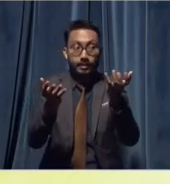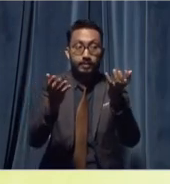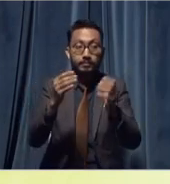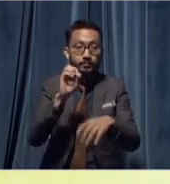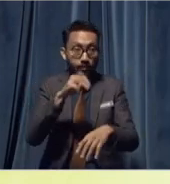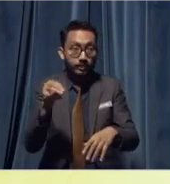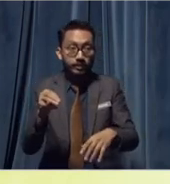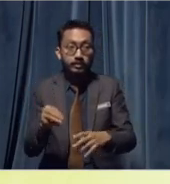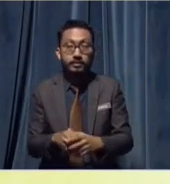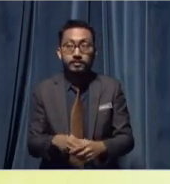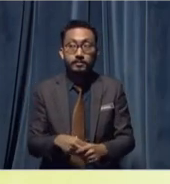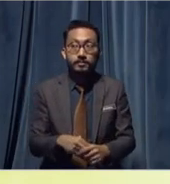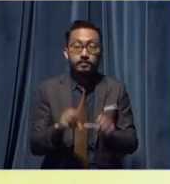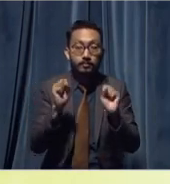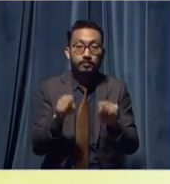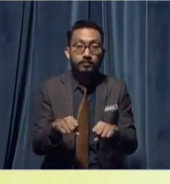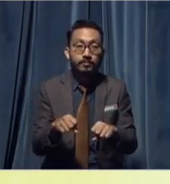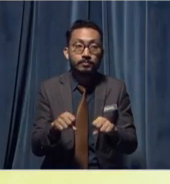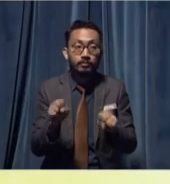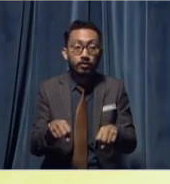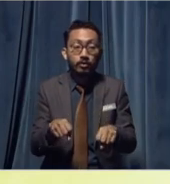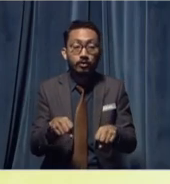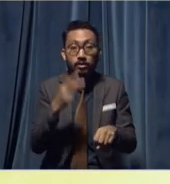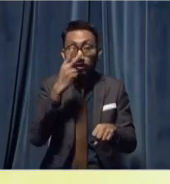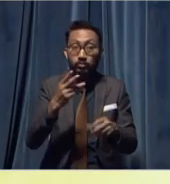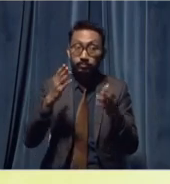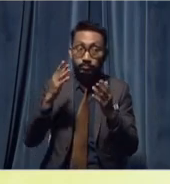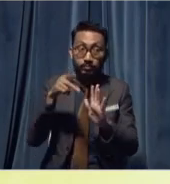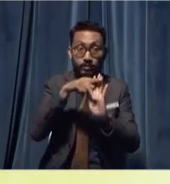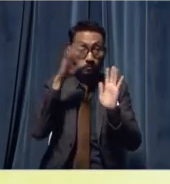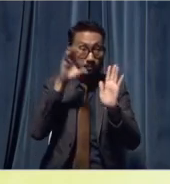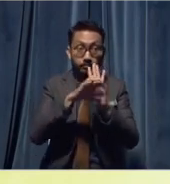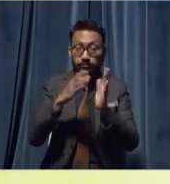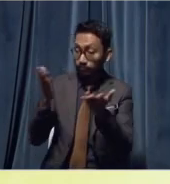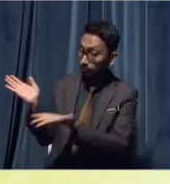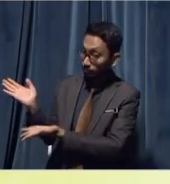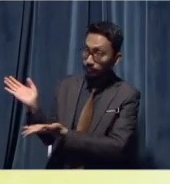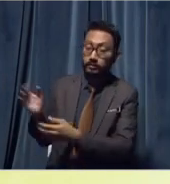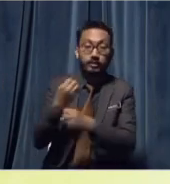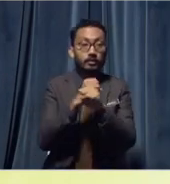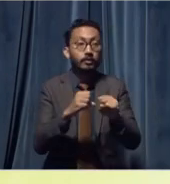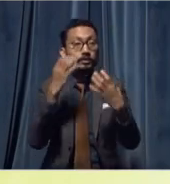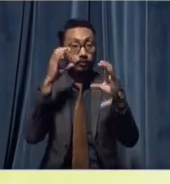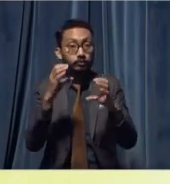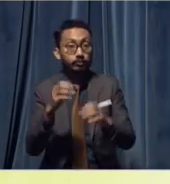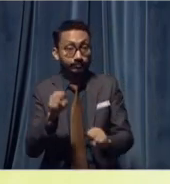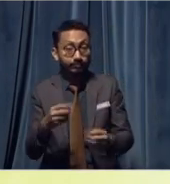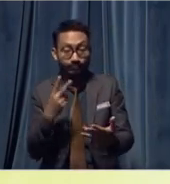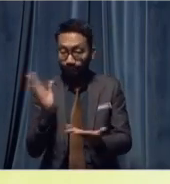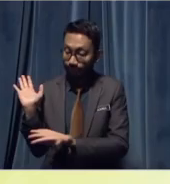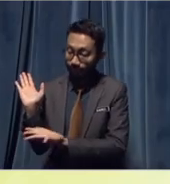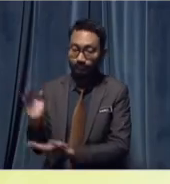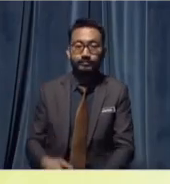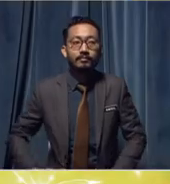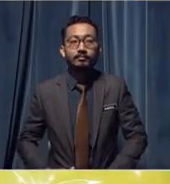murid-murid. Murid-murid boleh rujuk paparan yang disediakan oleh cikgu.